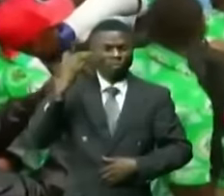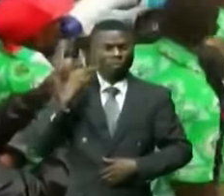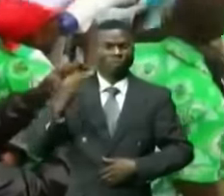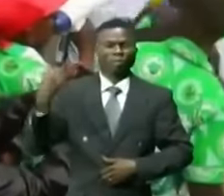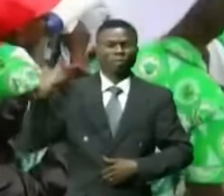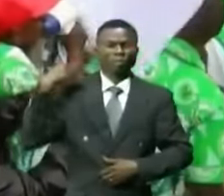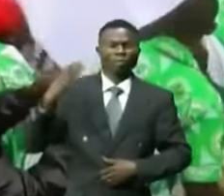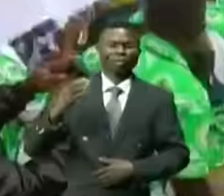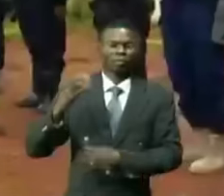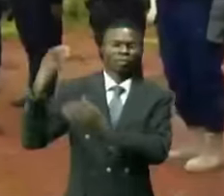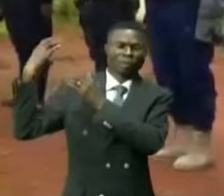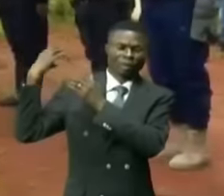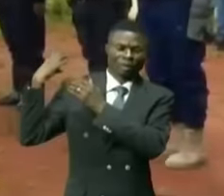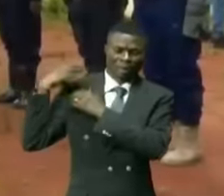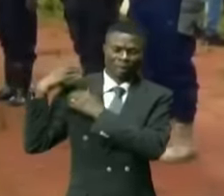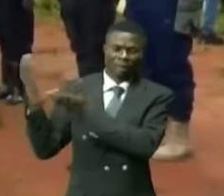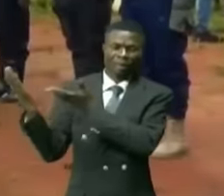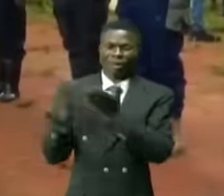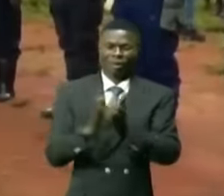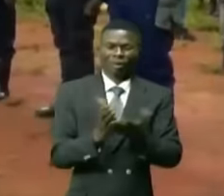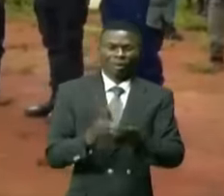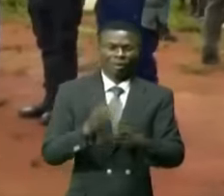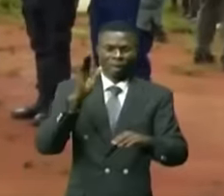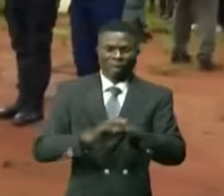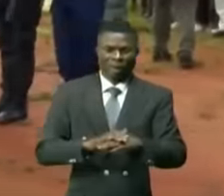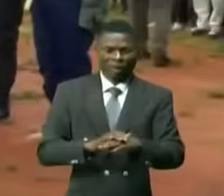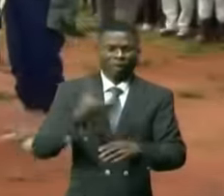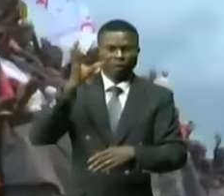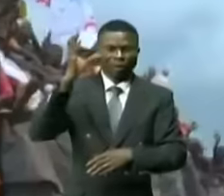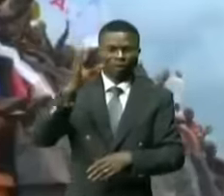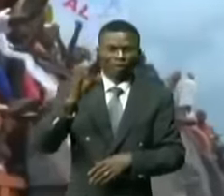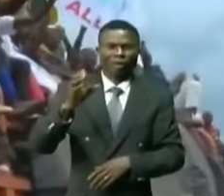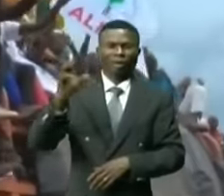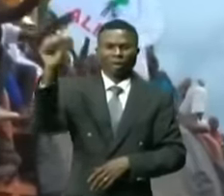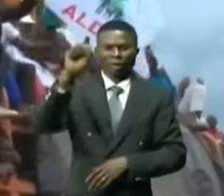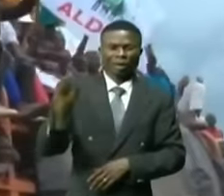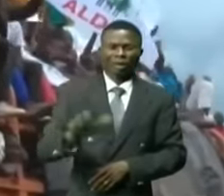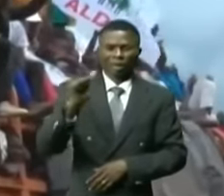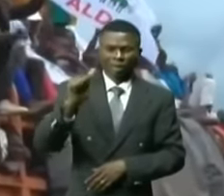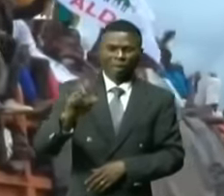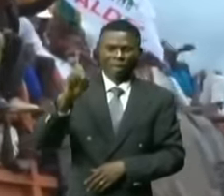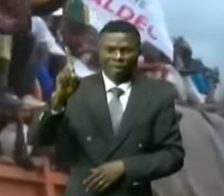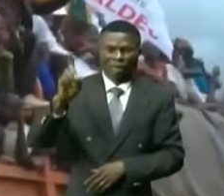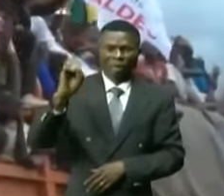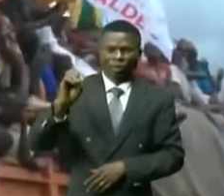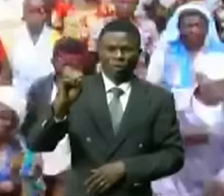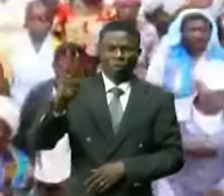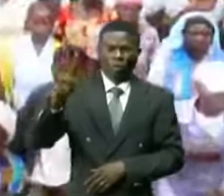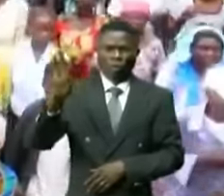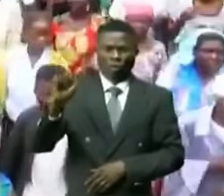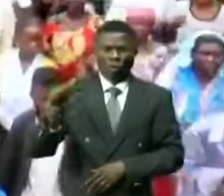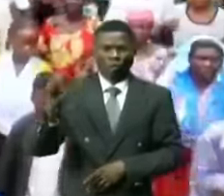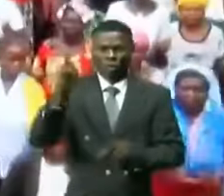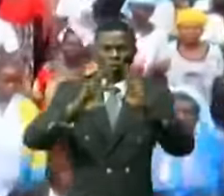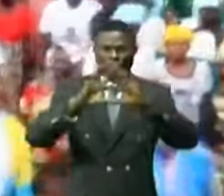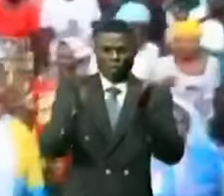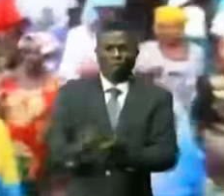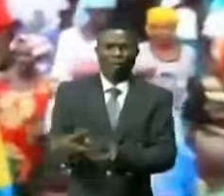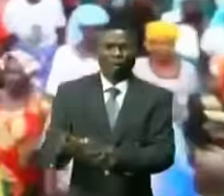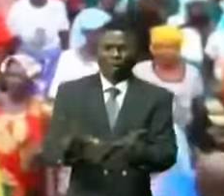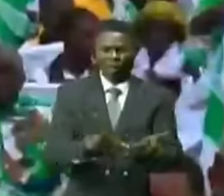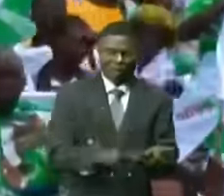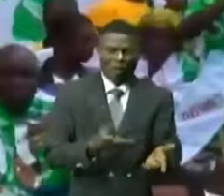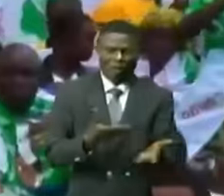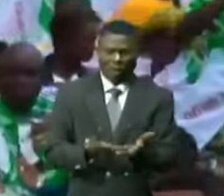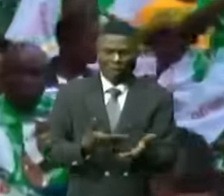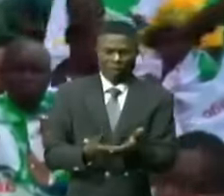Du portefeuille a foulé le sol de Sandoa. Pour ce taquet, la population de Lualaba en général et celle de Sandoa en